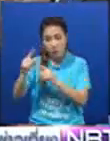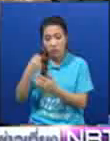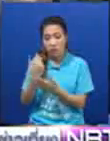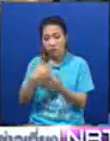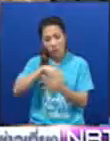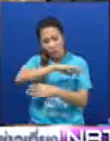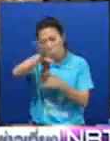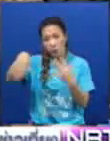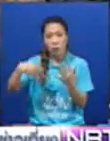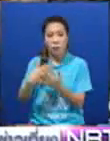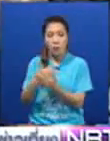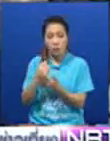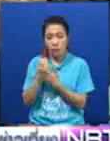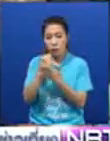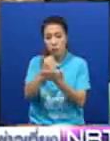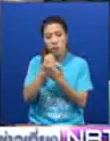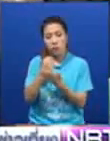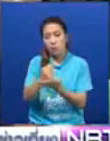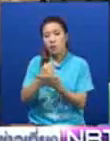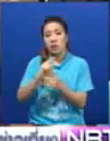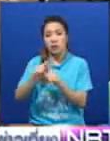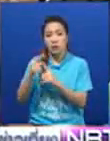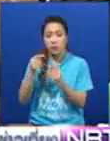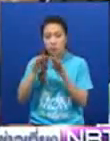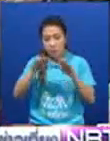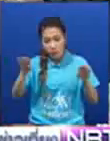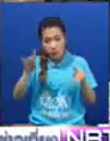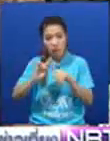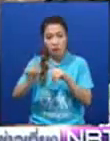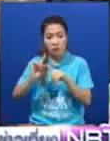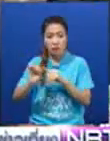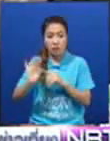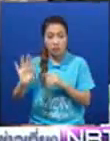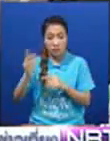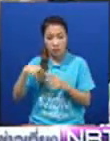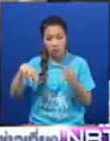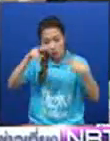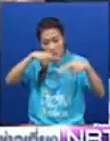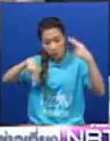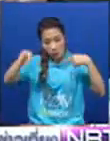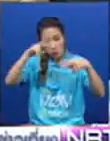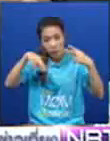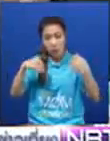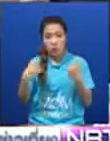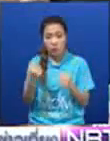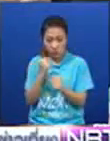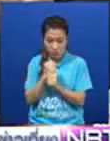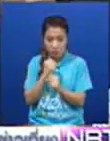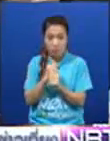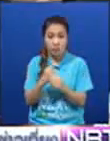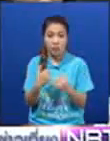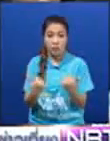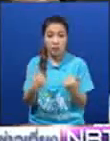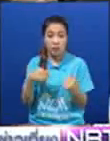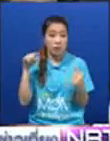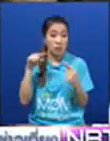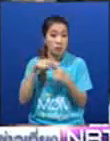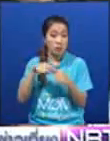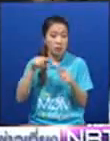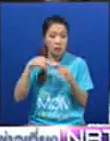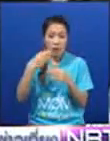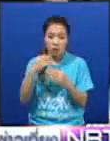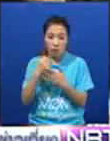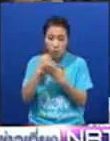งหลายทั้งปวงก็จะให้พันธุ์พืชพวกนี้ไปมาตรการพวกนี้เป็นมาตรการที่ดำเนินการอยู่ในขณะนี้ส่วนมาตรการที่จะไปเยียว